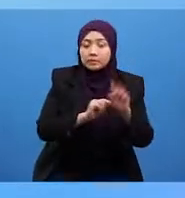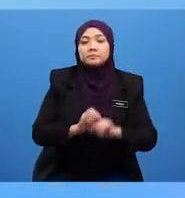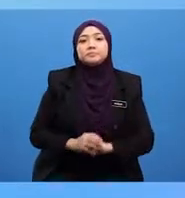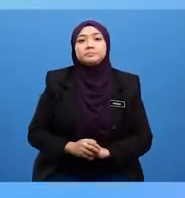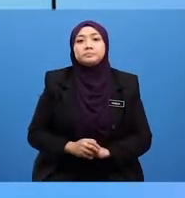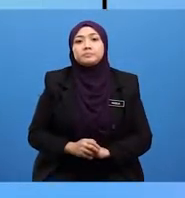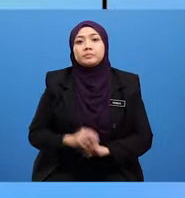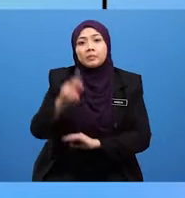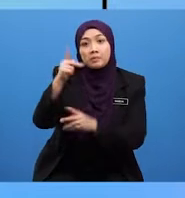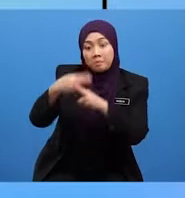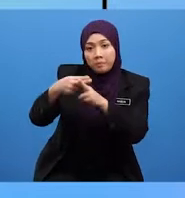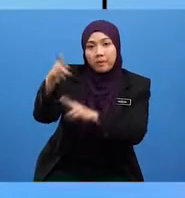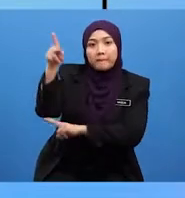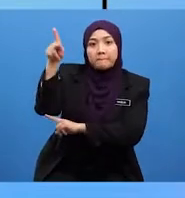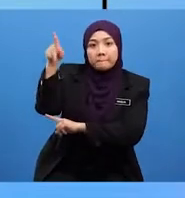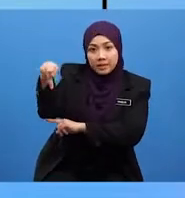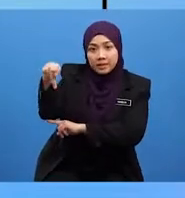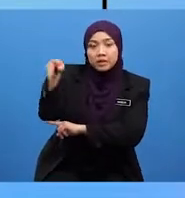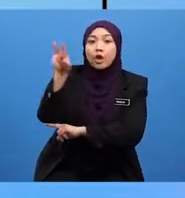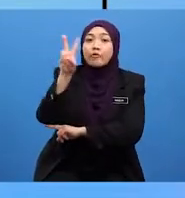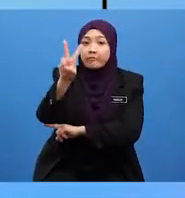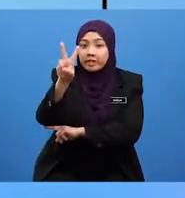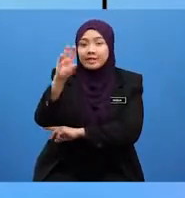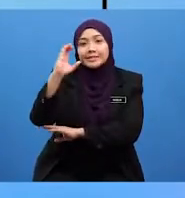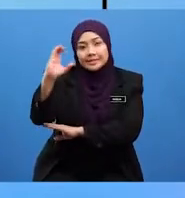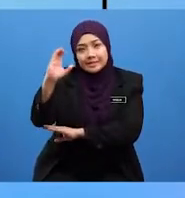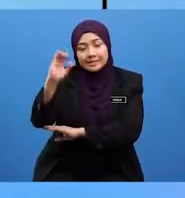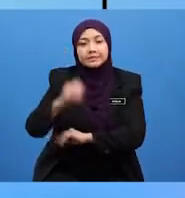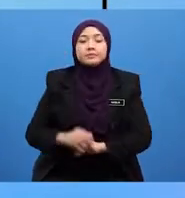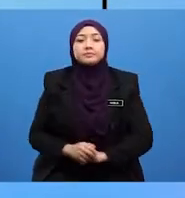ialah polivinil klorida iaitu